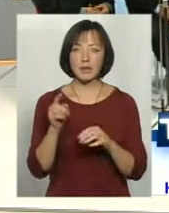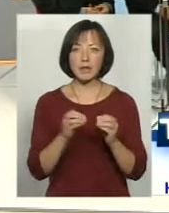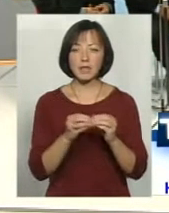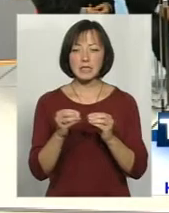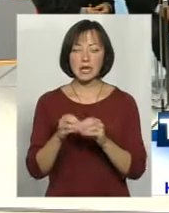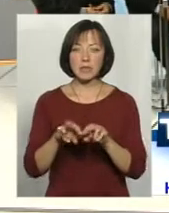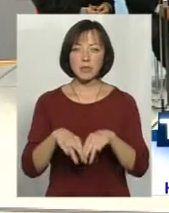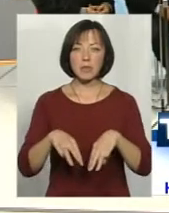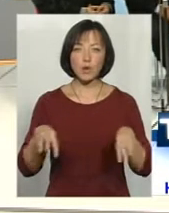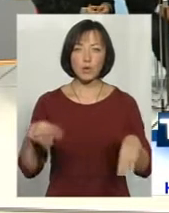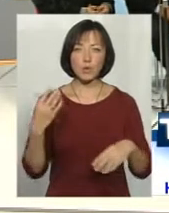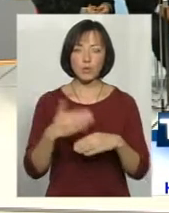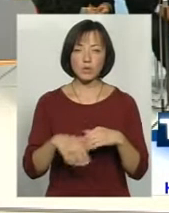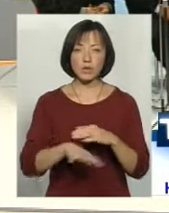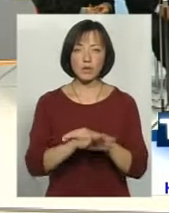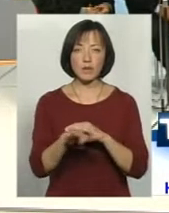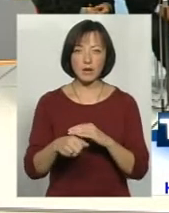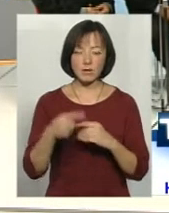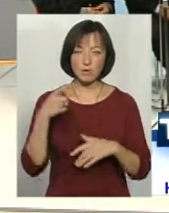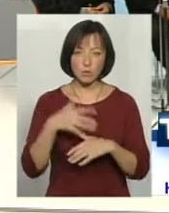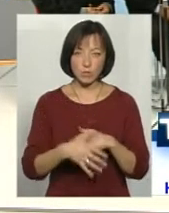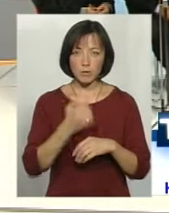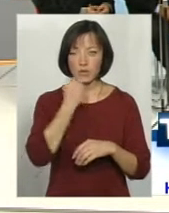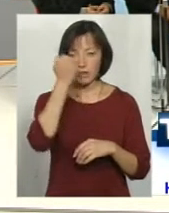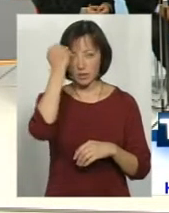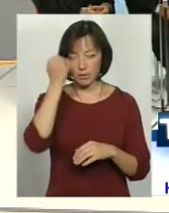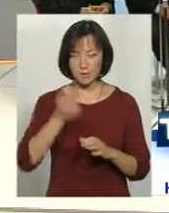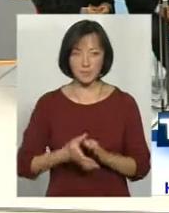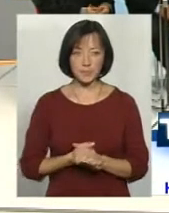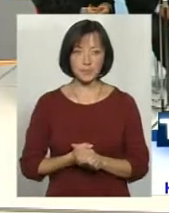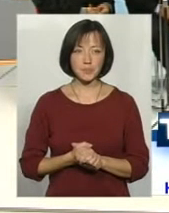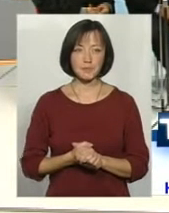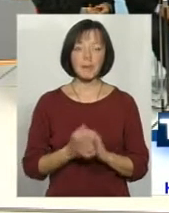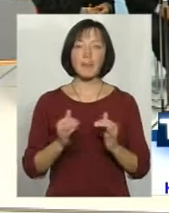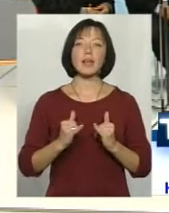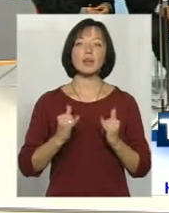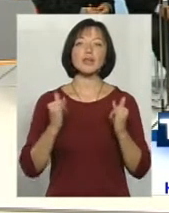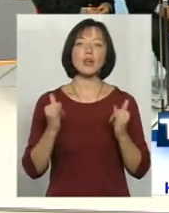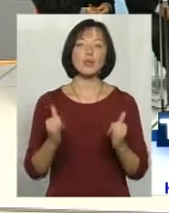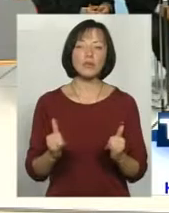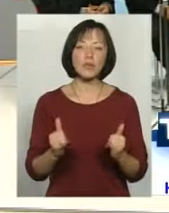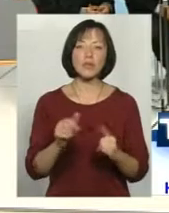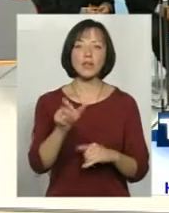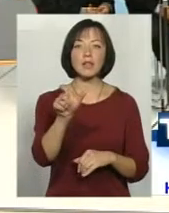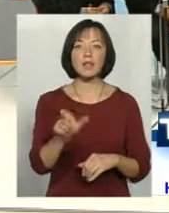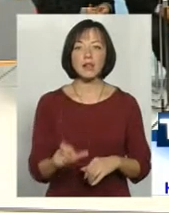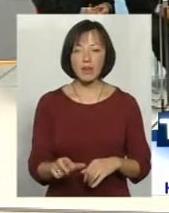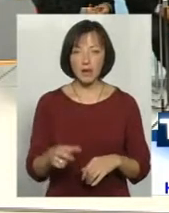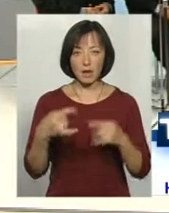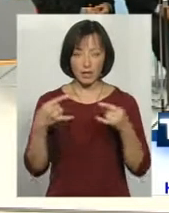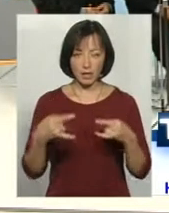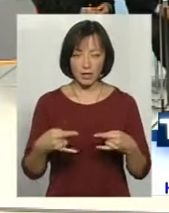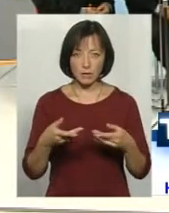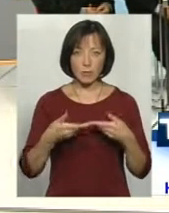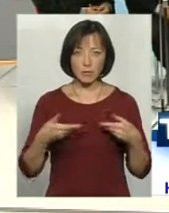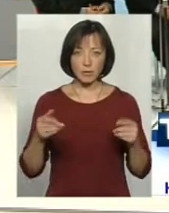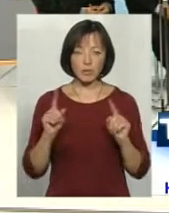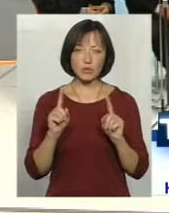вони, напевно, вже вирвали. Зрозуміло, дякую. Будь ласка. Шановний глядач, ми